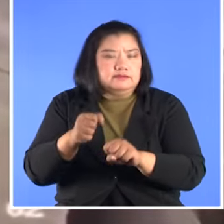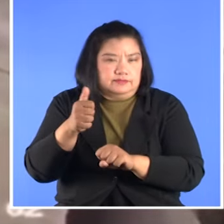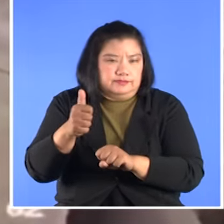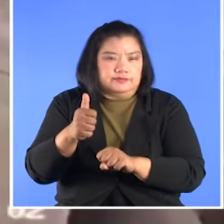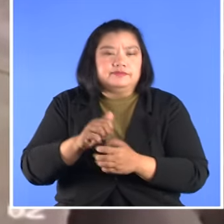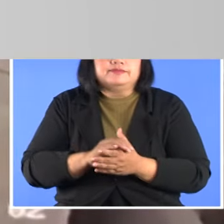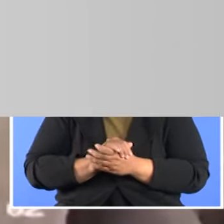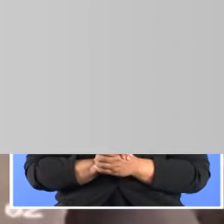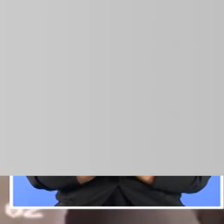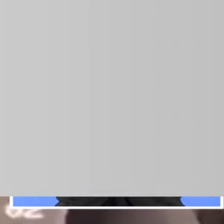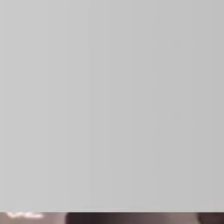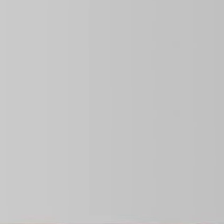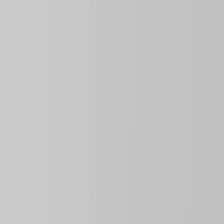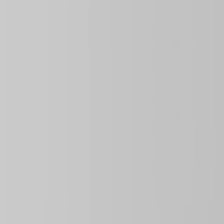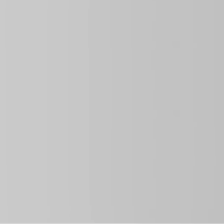ๆนี้